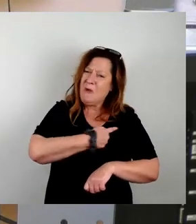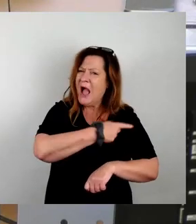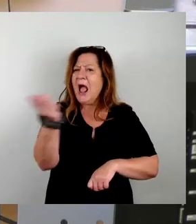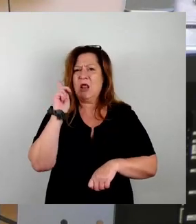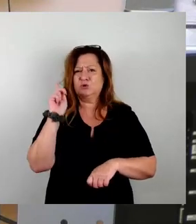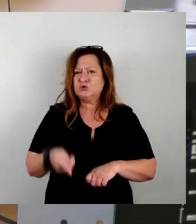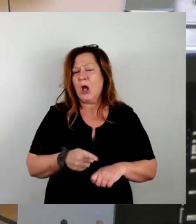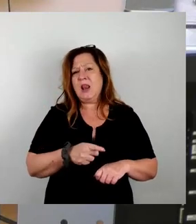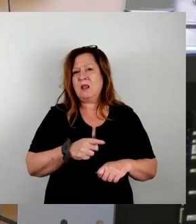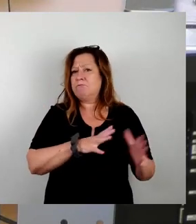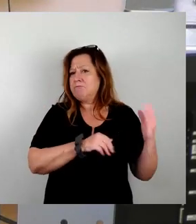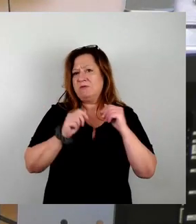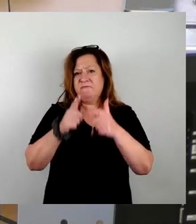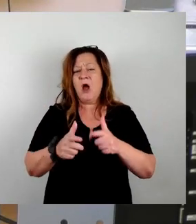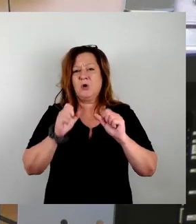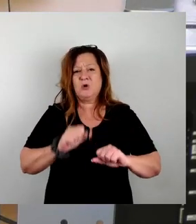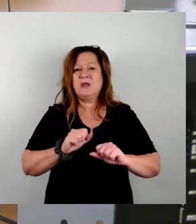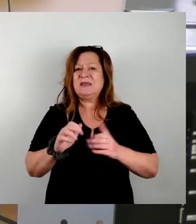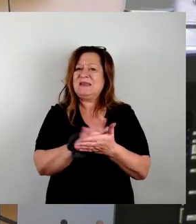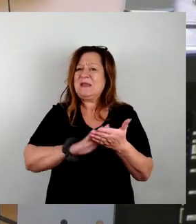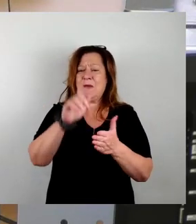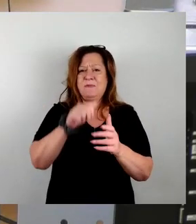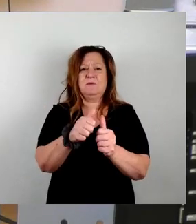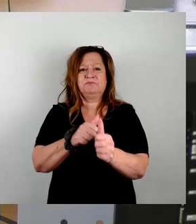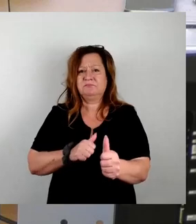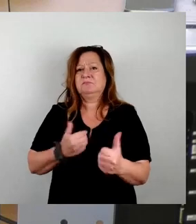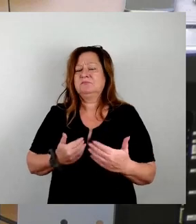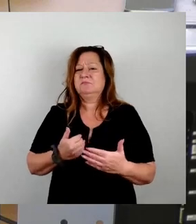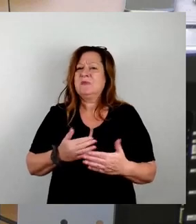wird. Vielen Dank. Ich freue mich über Ihre Zustimmung.